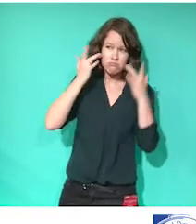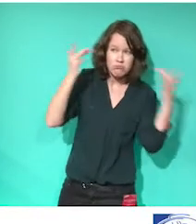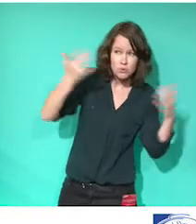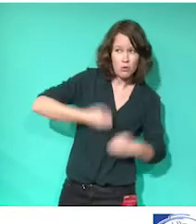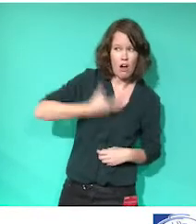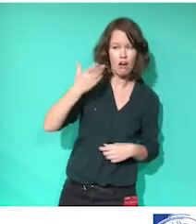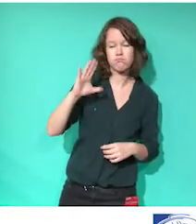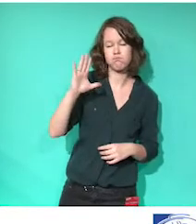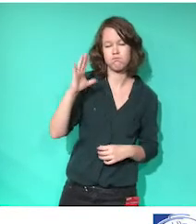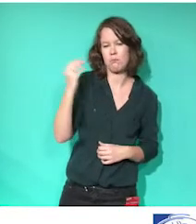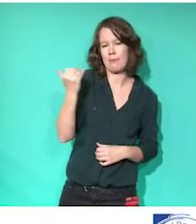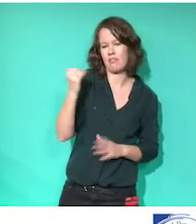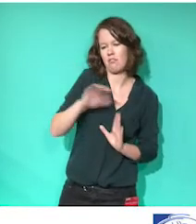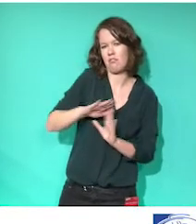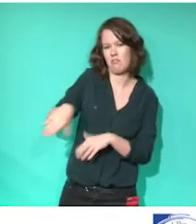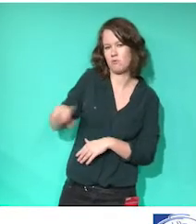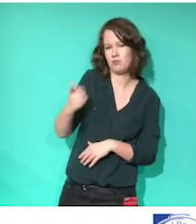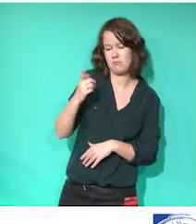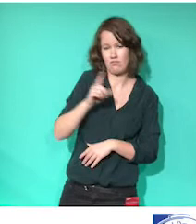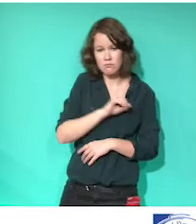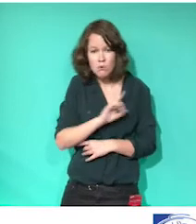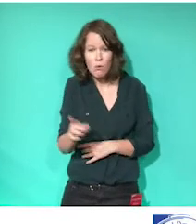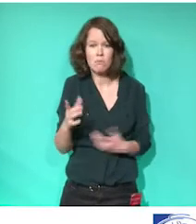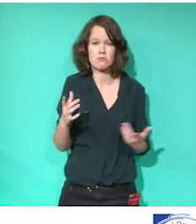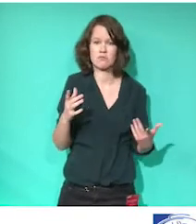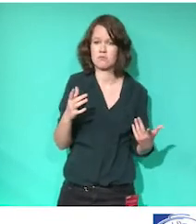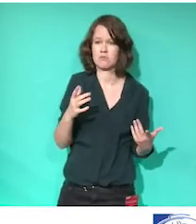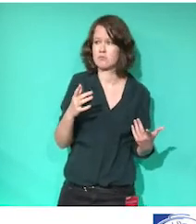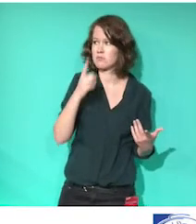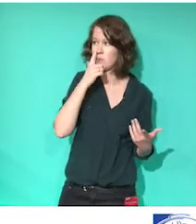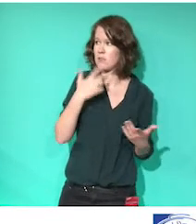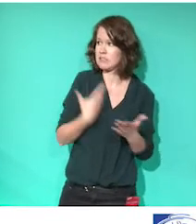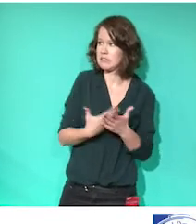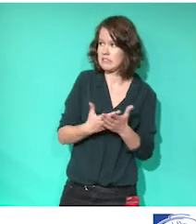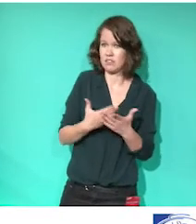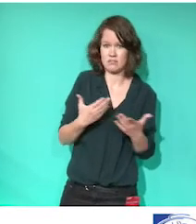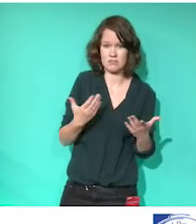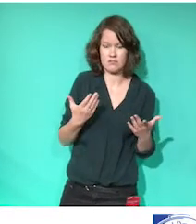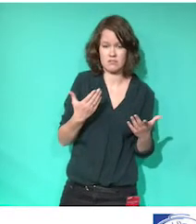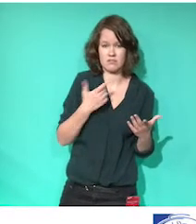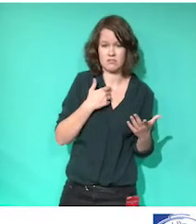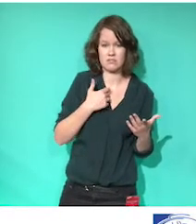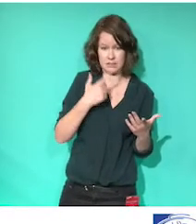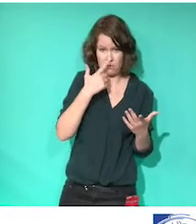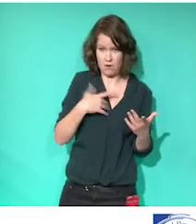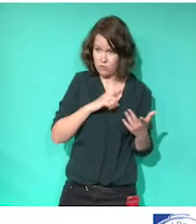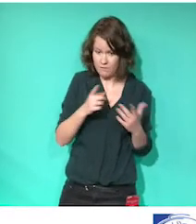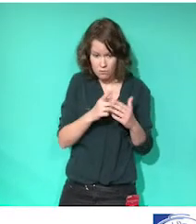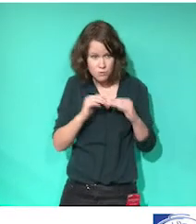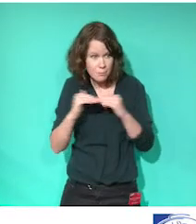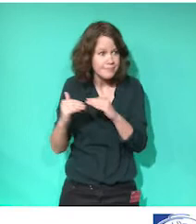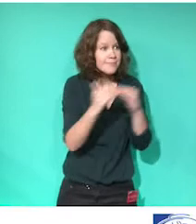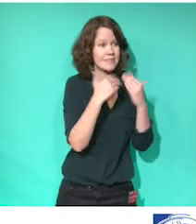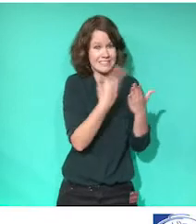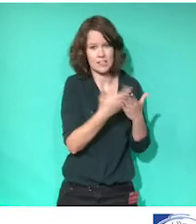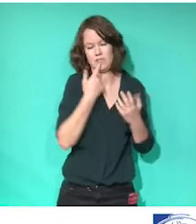Il faut refuser cette logique qui segmente, qui clive, qui hiérarchise, car c'est le contraire d'une logique d'émancipation.